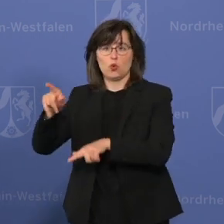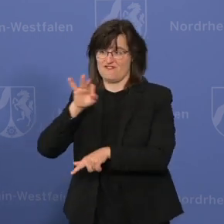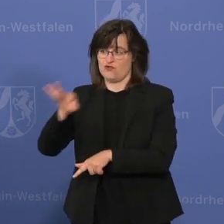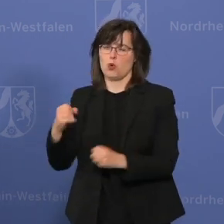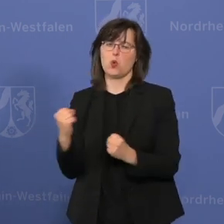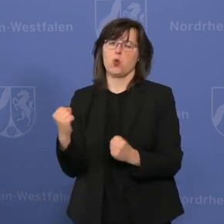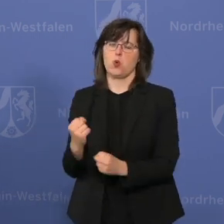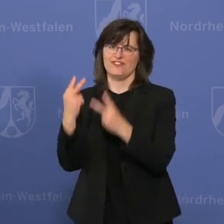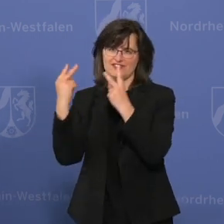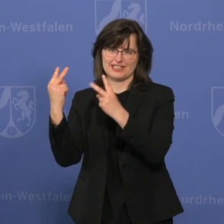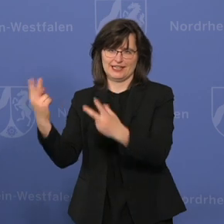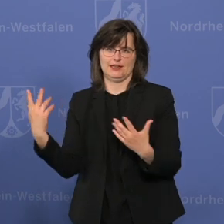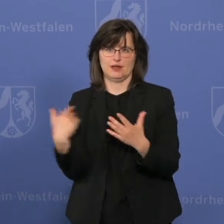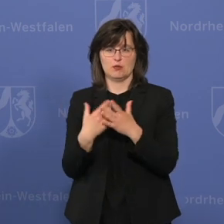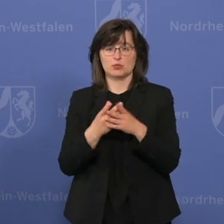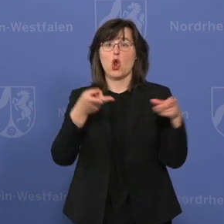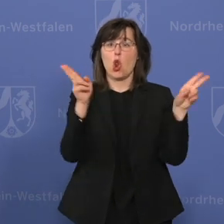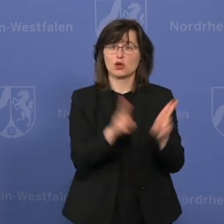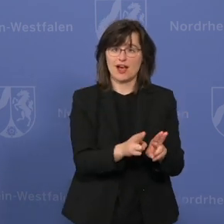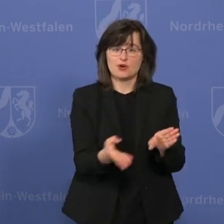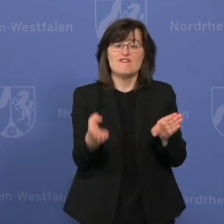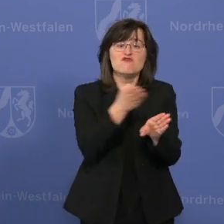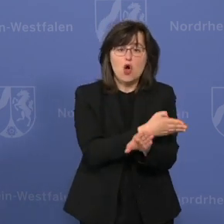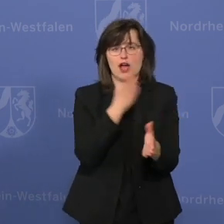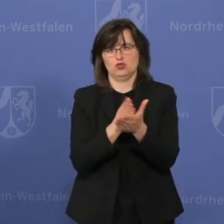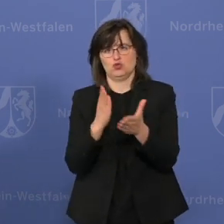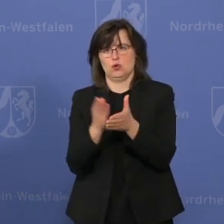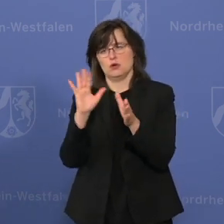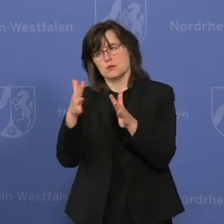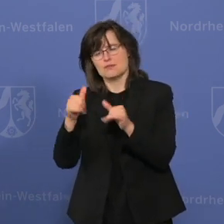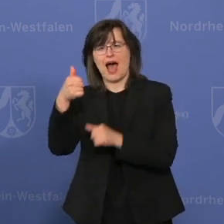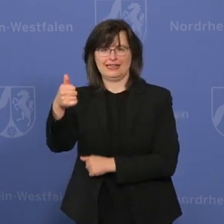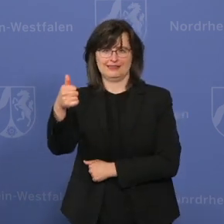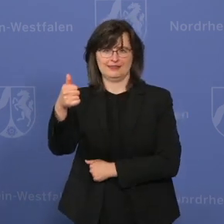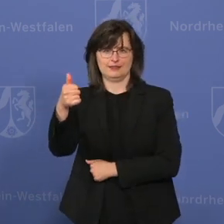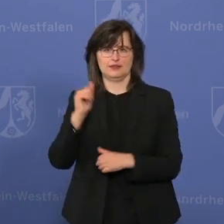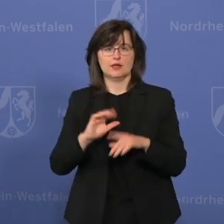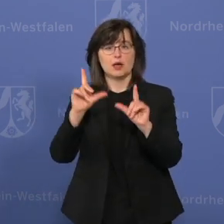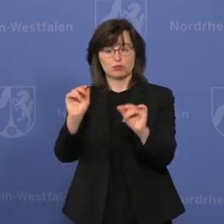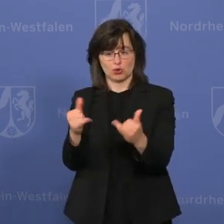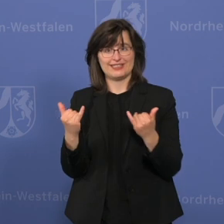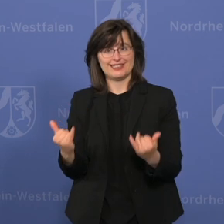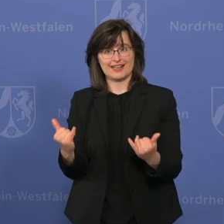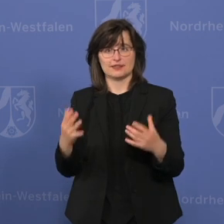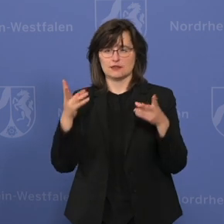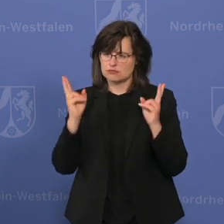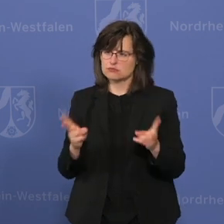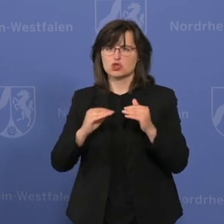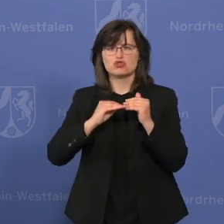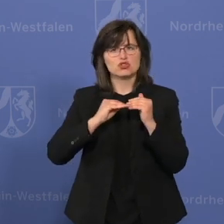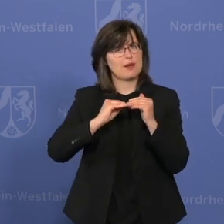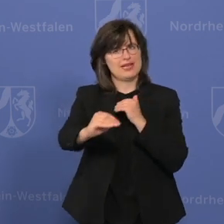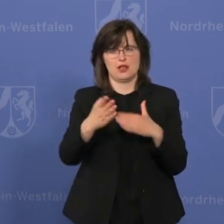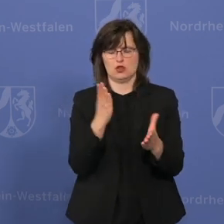hat, ja schon vor dem Lockdown bei 1 war. Also das heißt, dass wir jetzt doch einen sehr stabilen Pfad